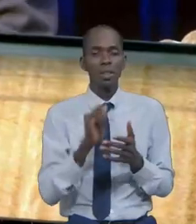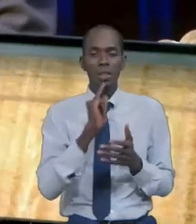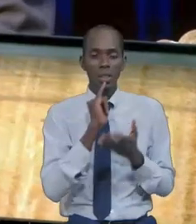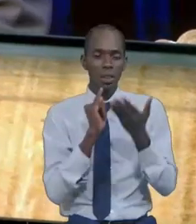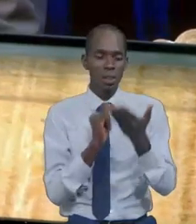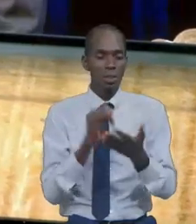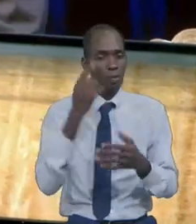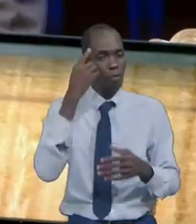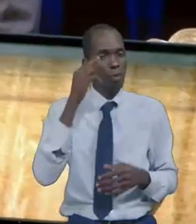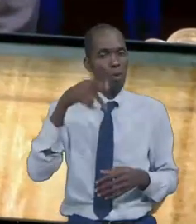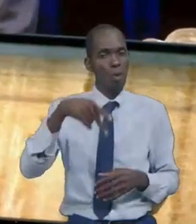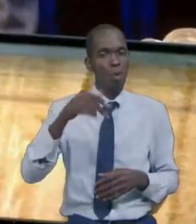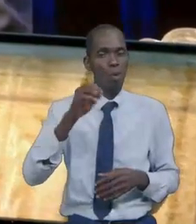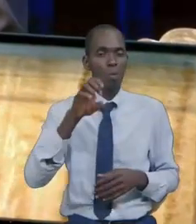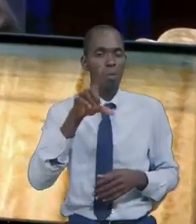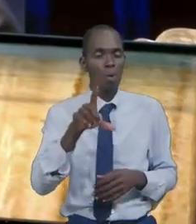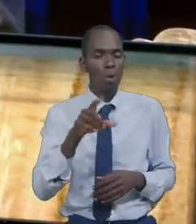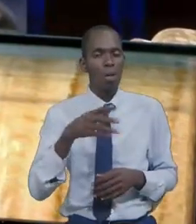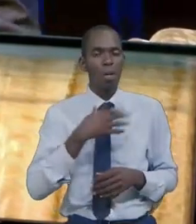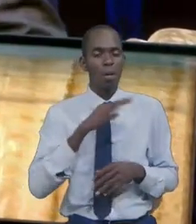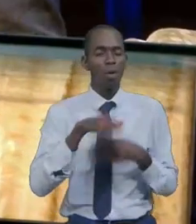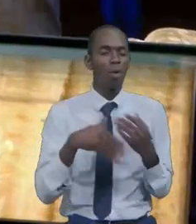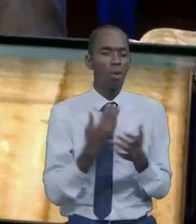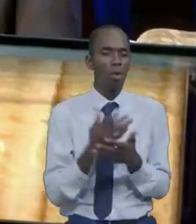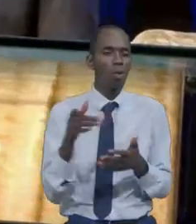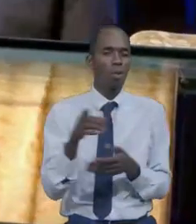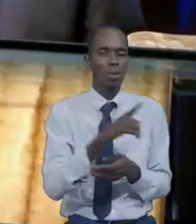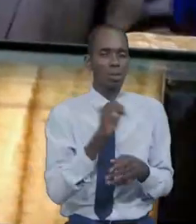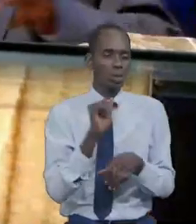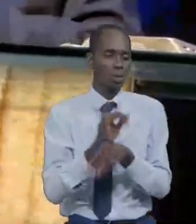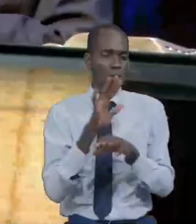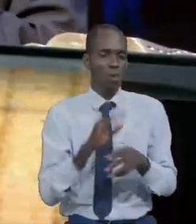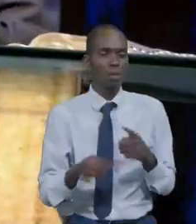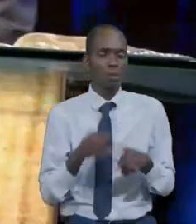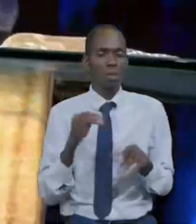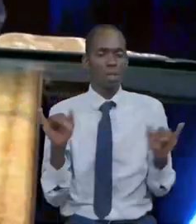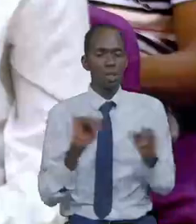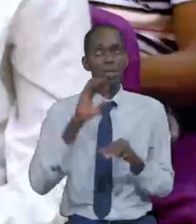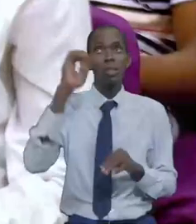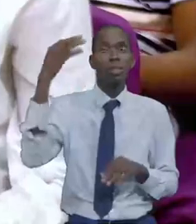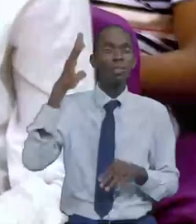qui était disponible pour Paul et ses compagnons soit disponible pour toi,